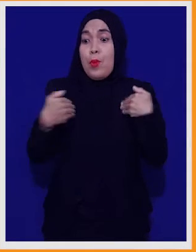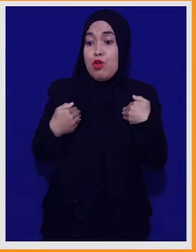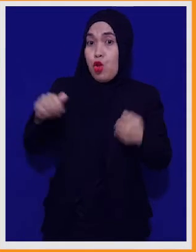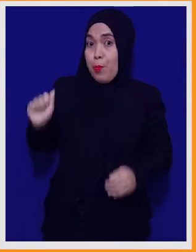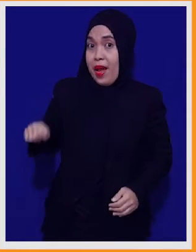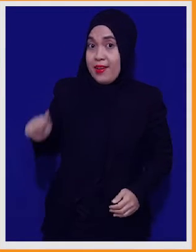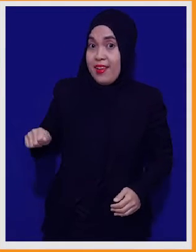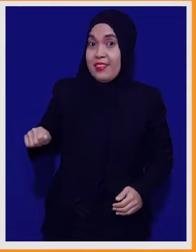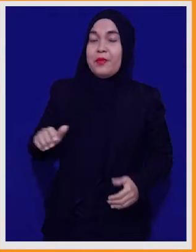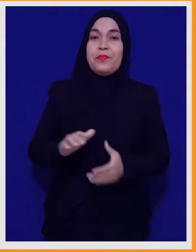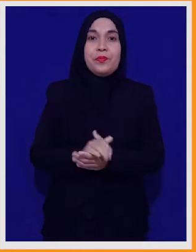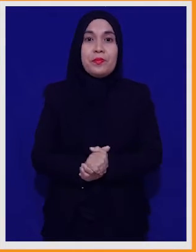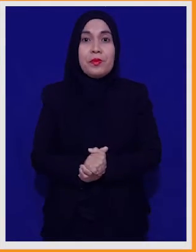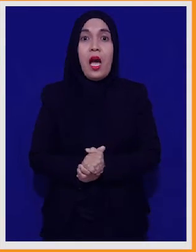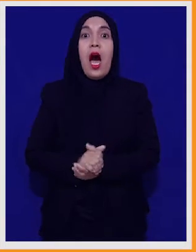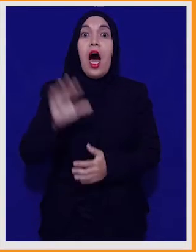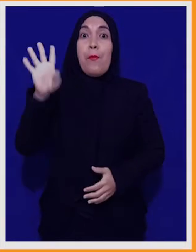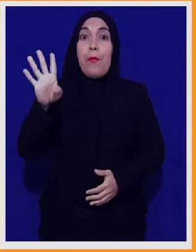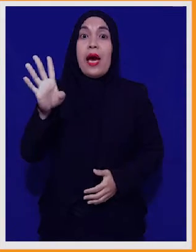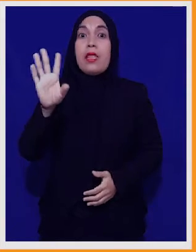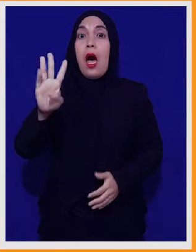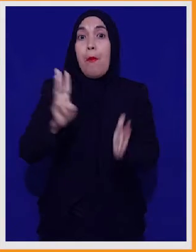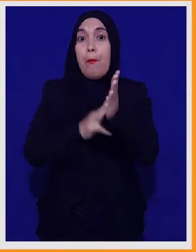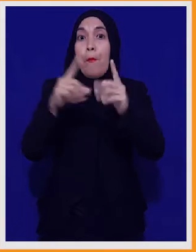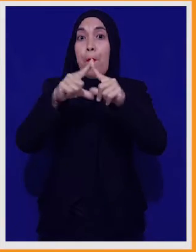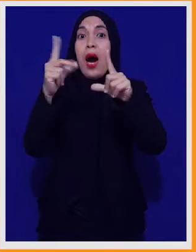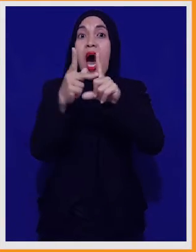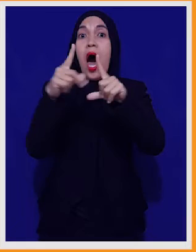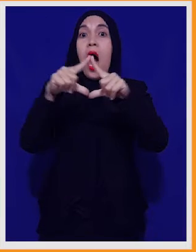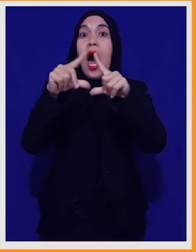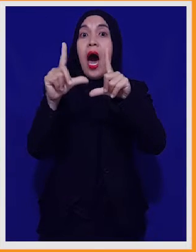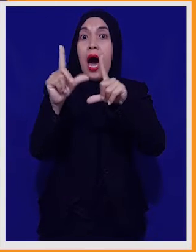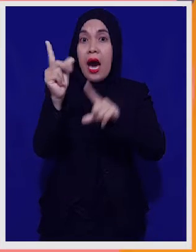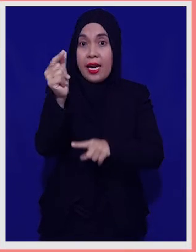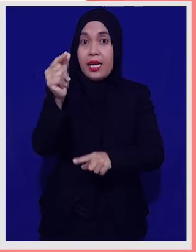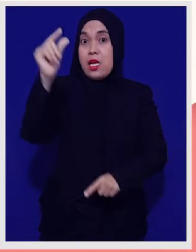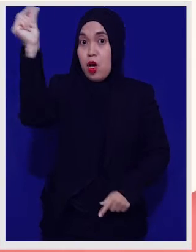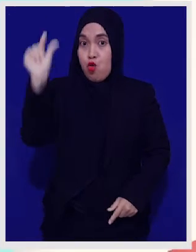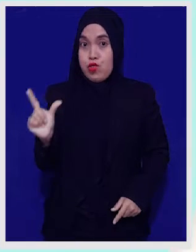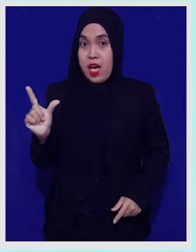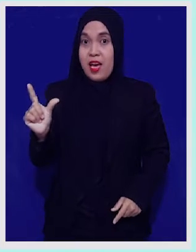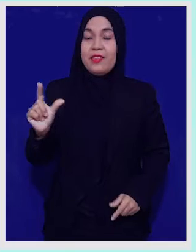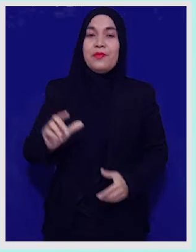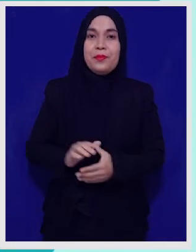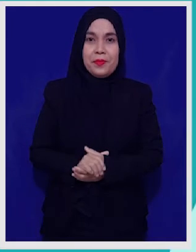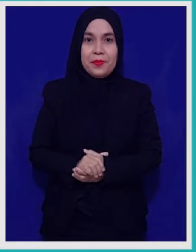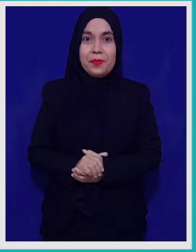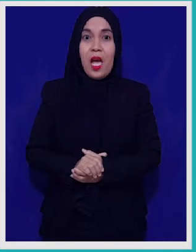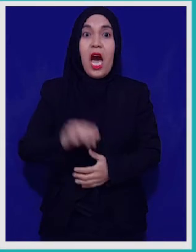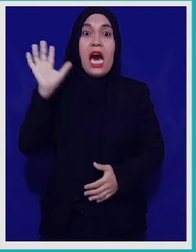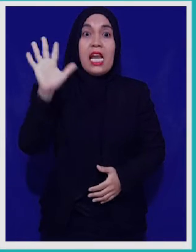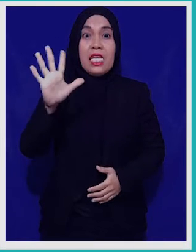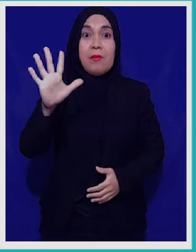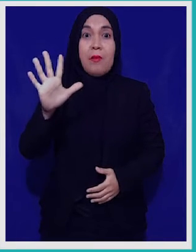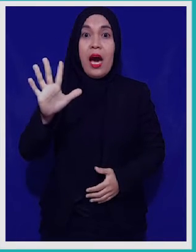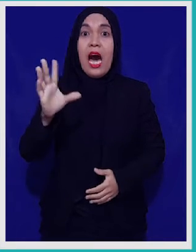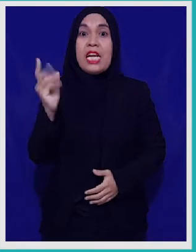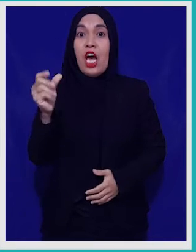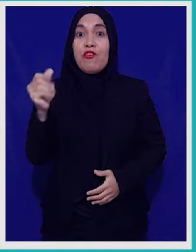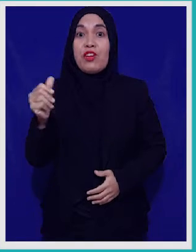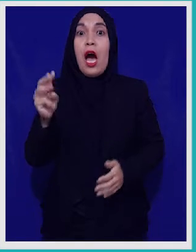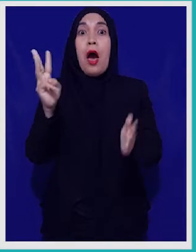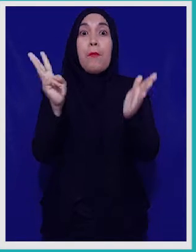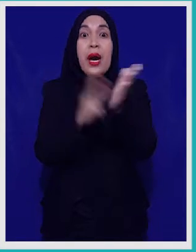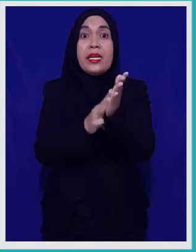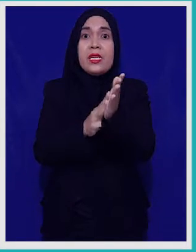menunggu keputusan pengadilan. Ampe mahar nan tahutang. Limo, nafkah madiah,